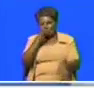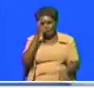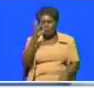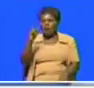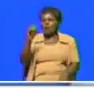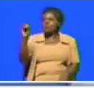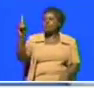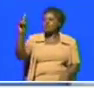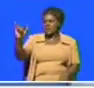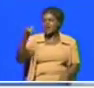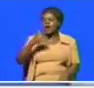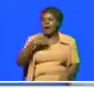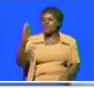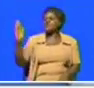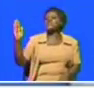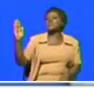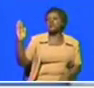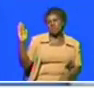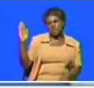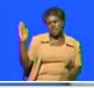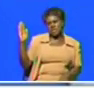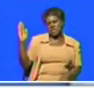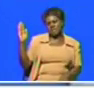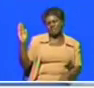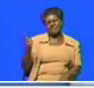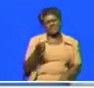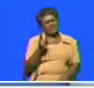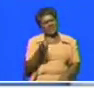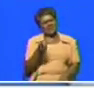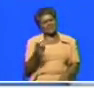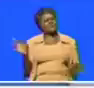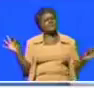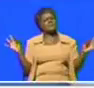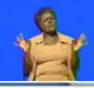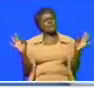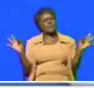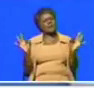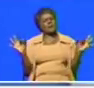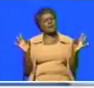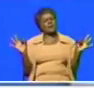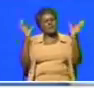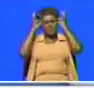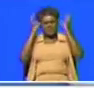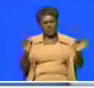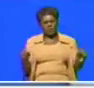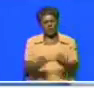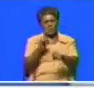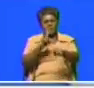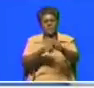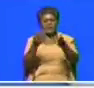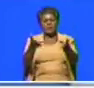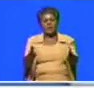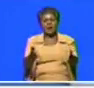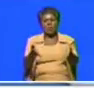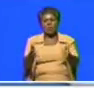Awori bado ana ulinzi wake. Kwa hivyo hili ni jambo la kushangaza kwamba hatua kama inaweza kuchukuliwa wakati huu, wakati hali